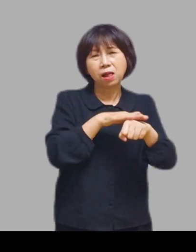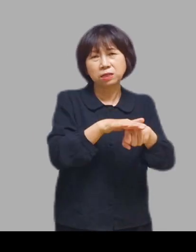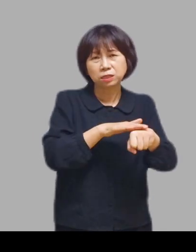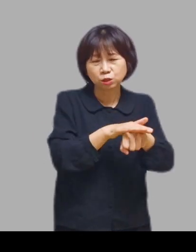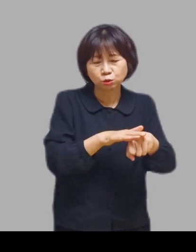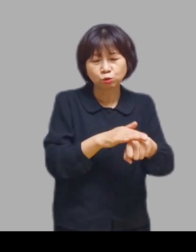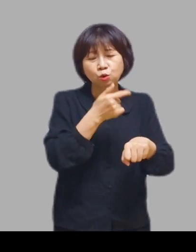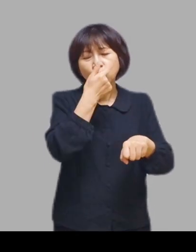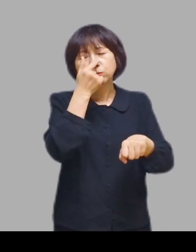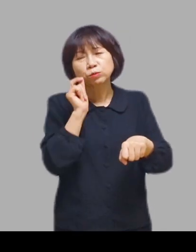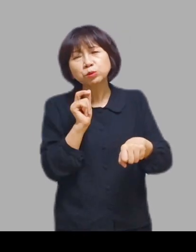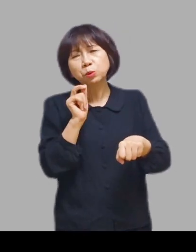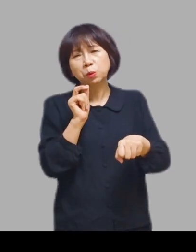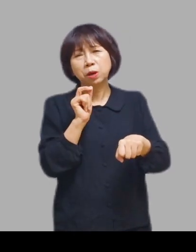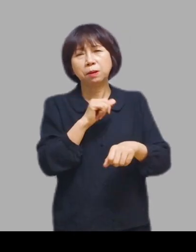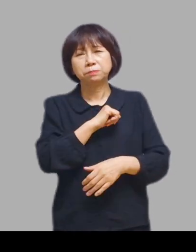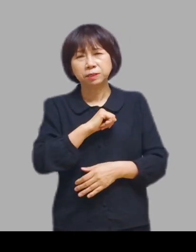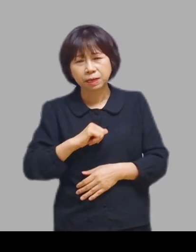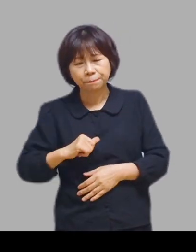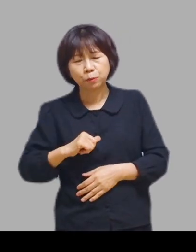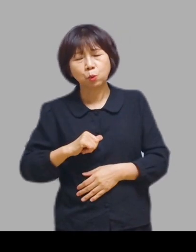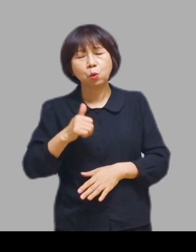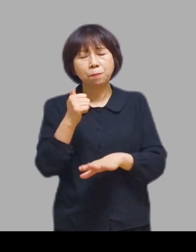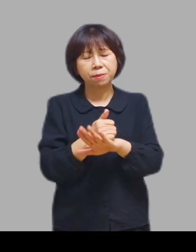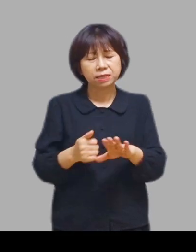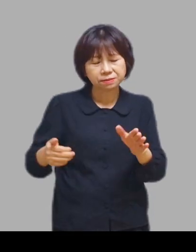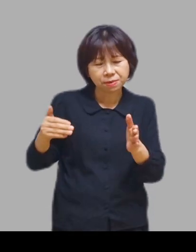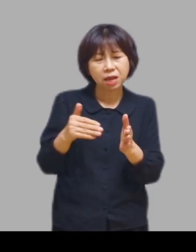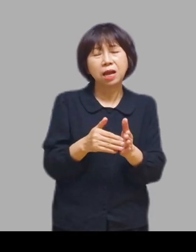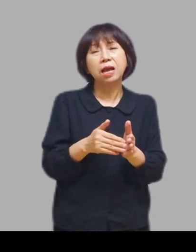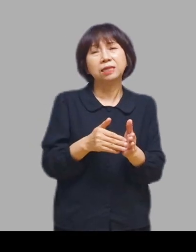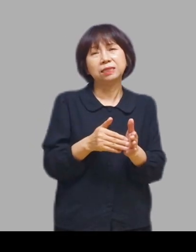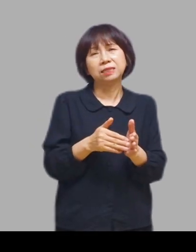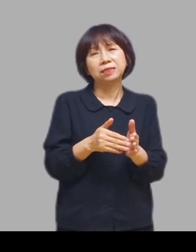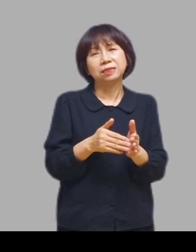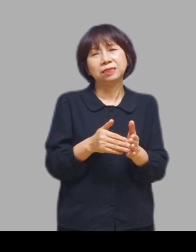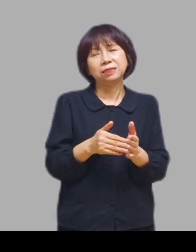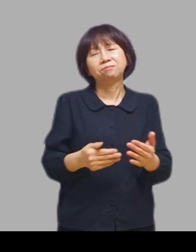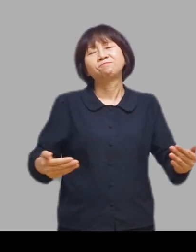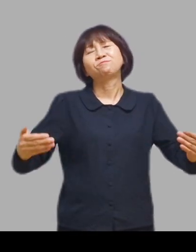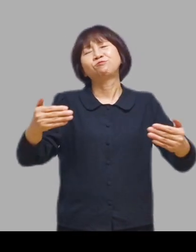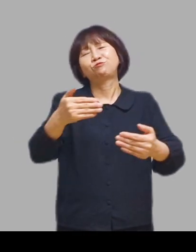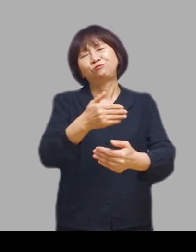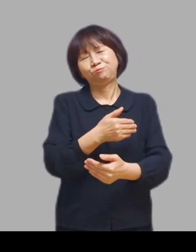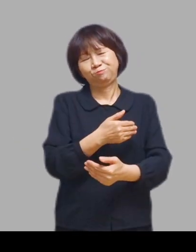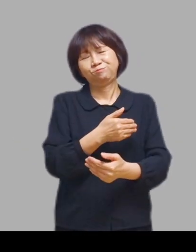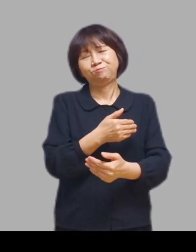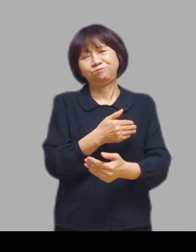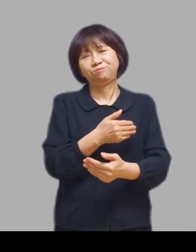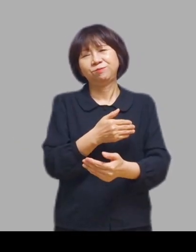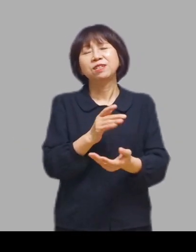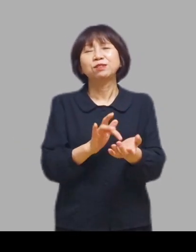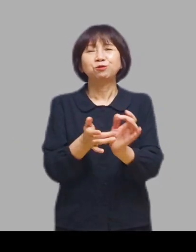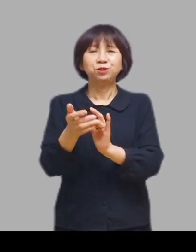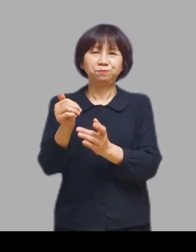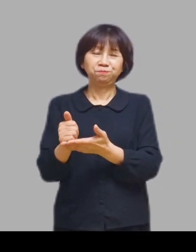그들의 부족함을 참으시고 마지막까지 그들을 끌어안아 품어주시는